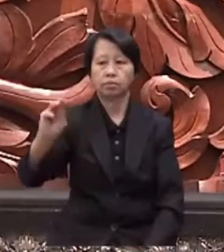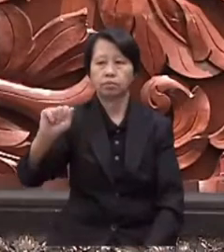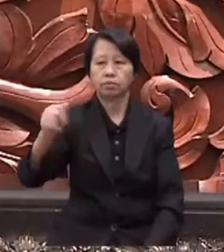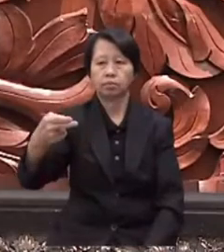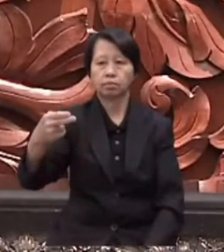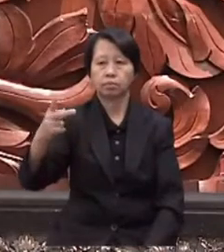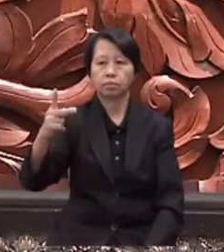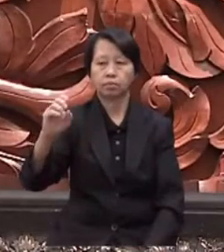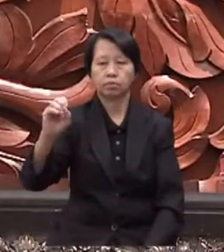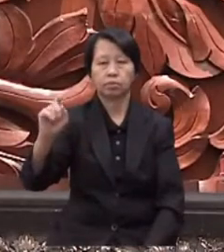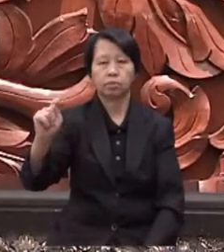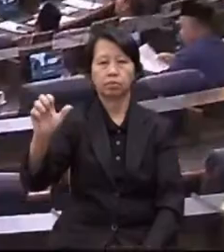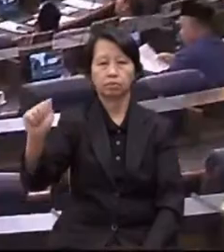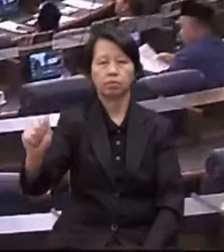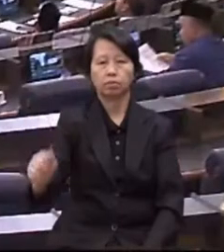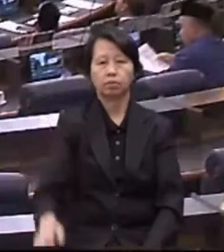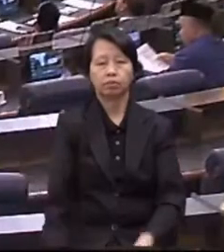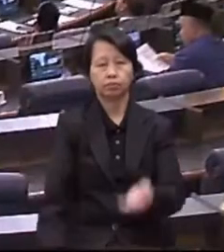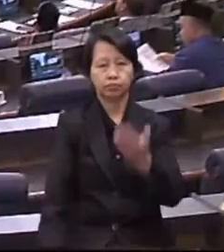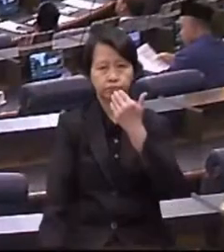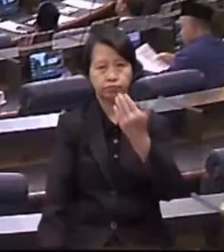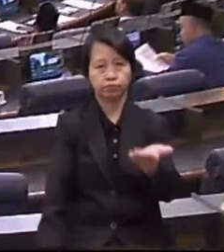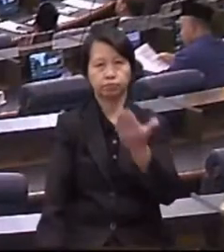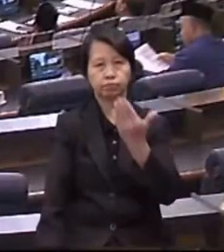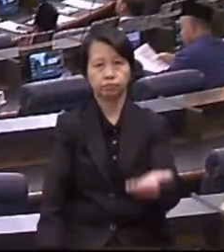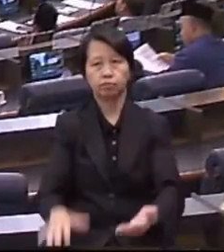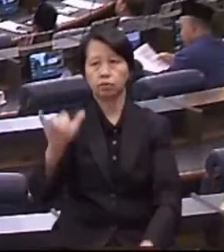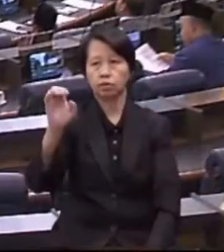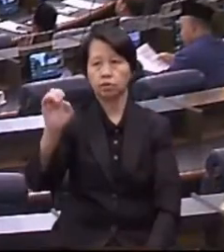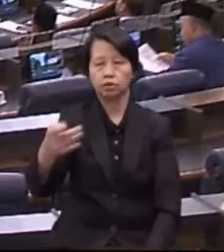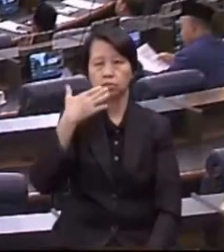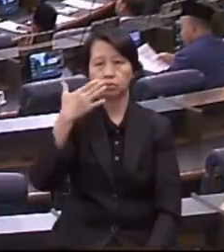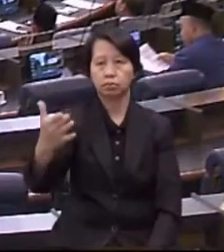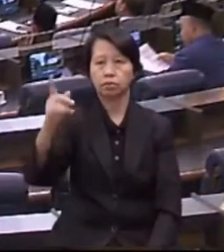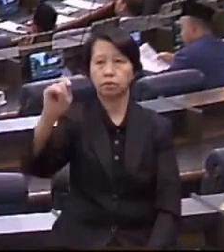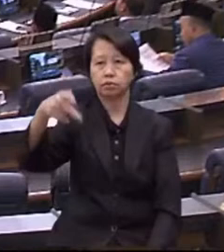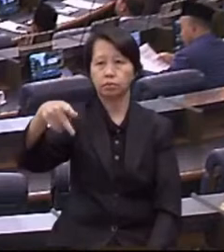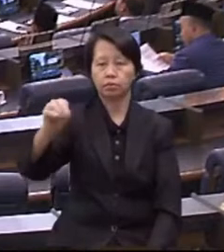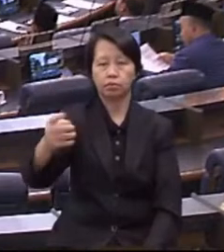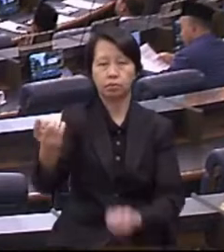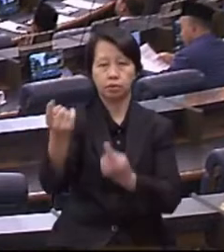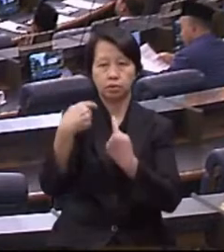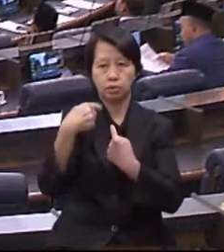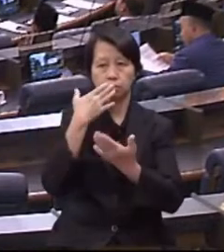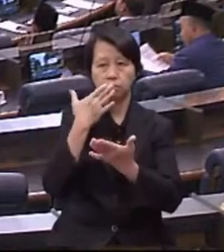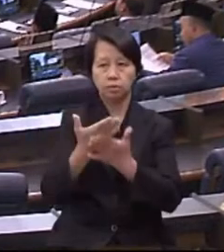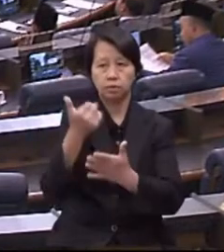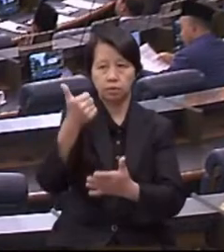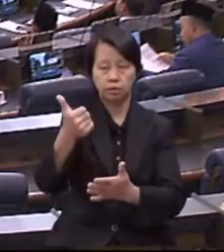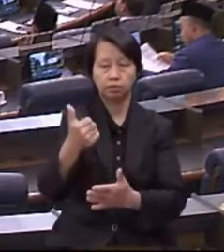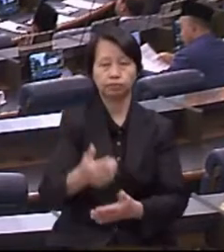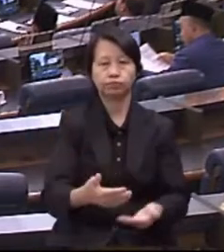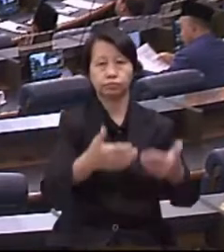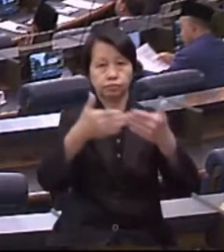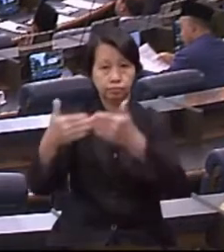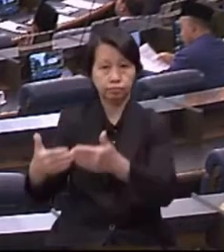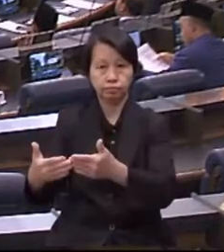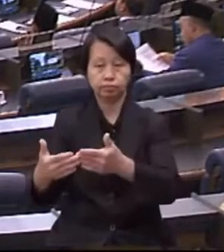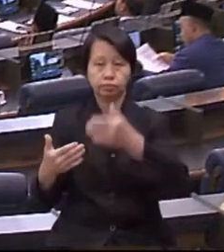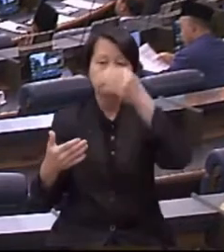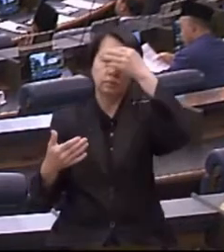Terima kasih Tuhan yang diperjual Terima kasih tim bola menteri jawaban yang baik sambungannya